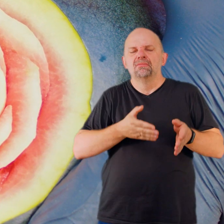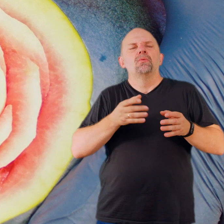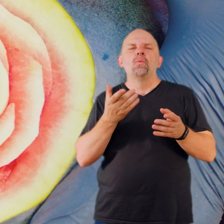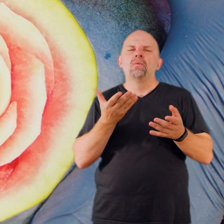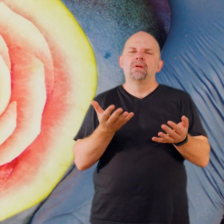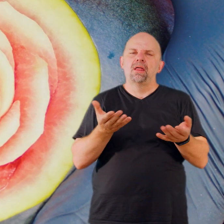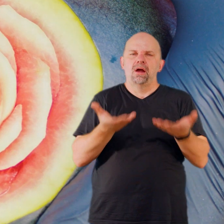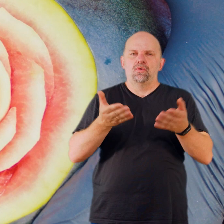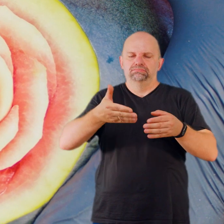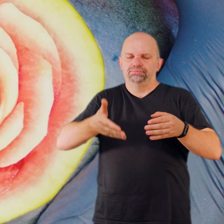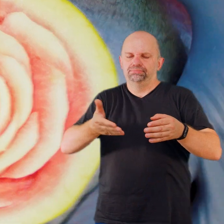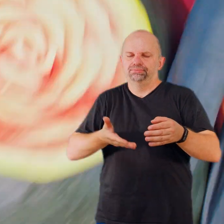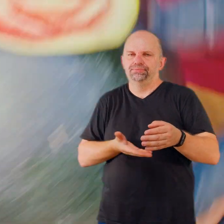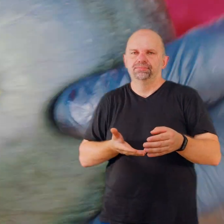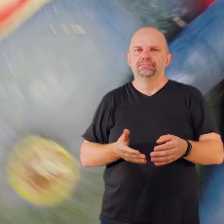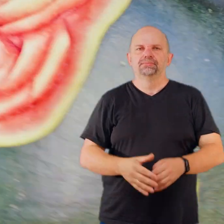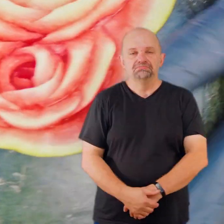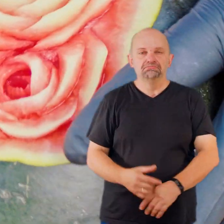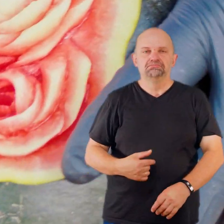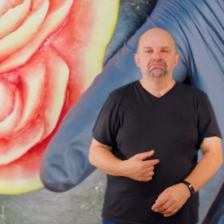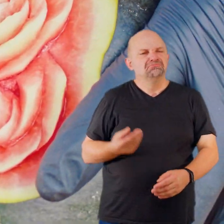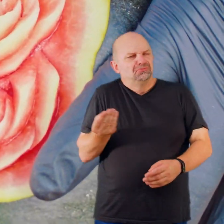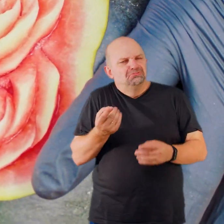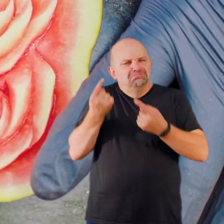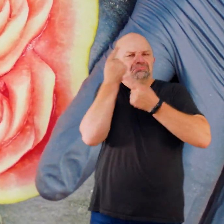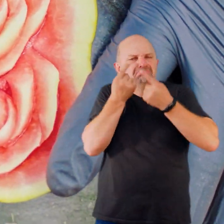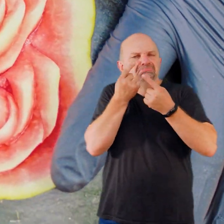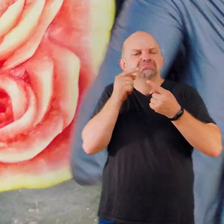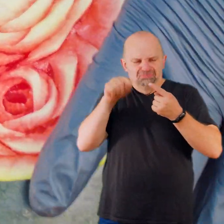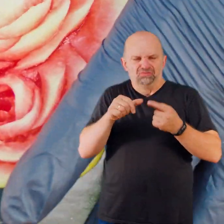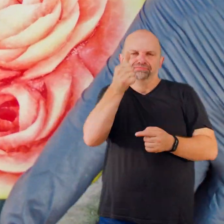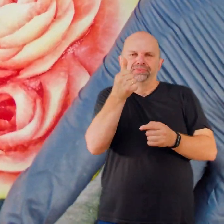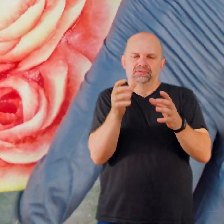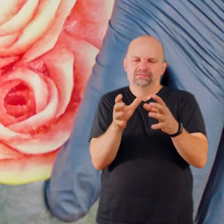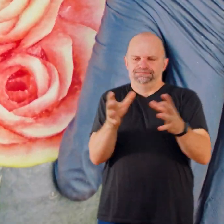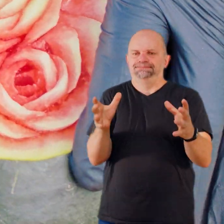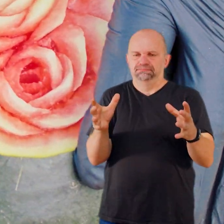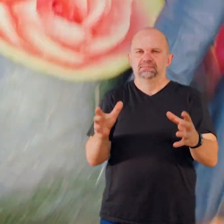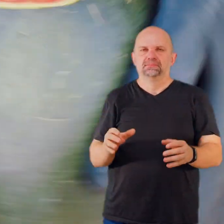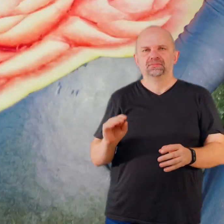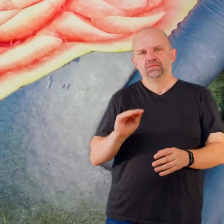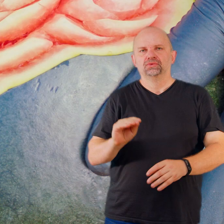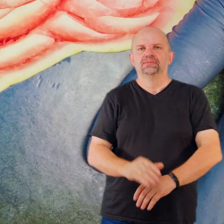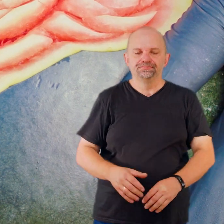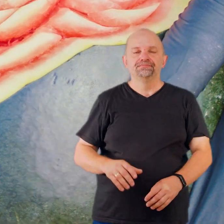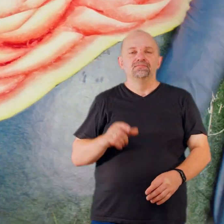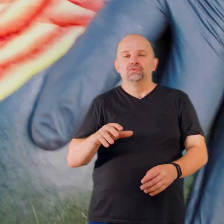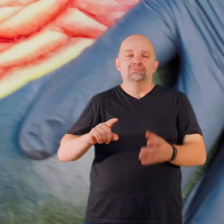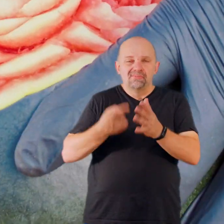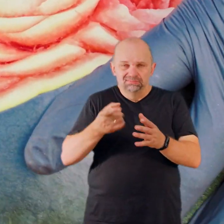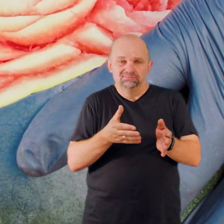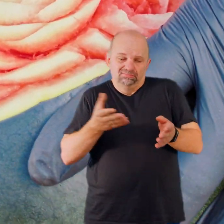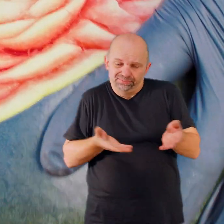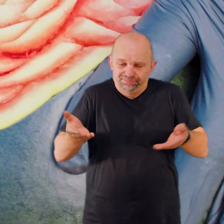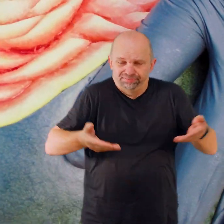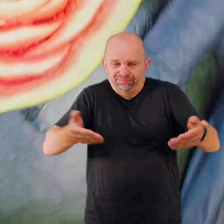druga różyczka. Myślę, że sobie powiększę tą pierwszą różę. W takim bądź razie znowu w pionie, na płasko podcinamy. I oto w ten sposób